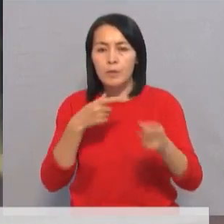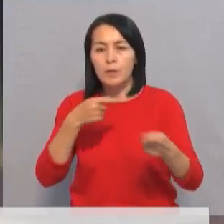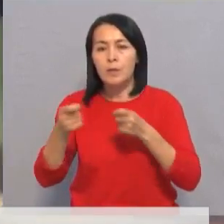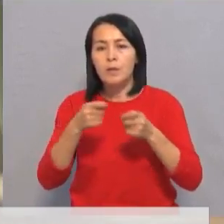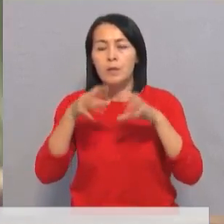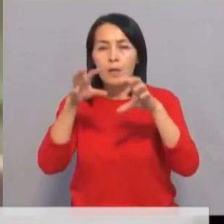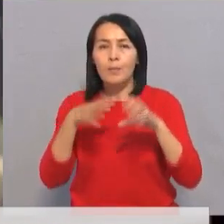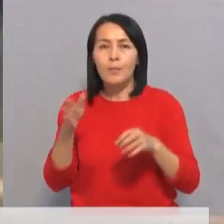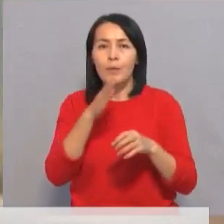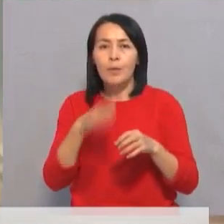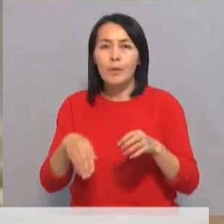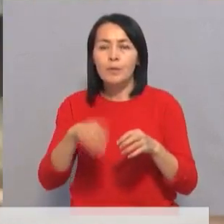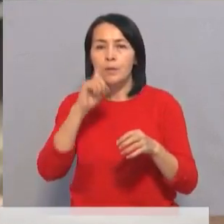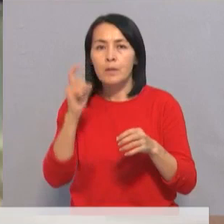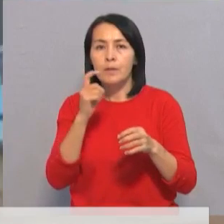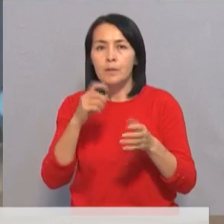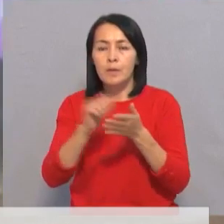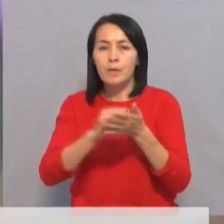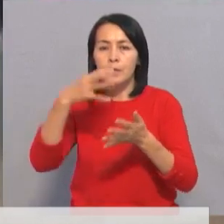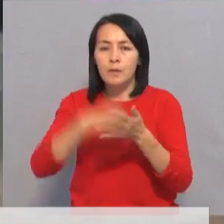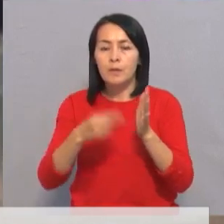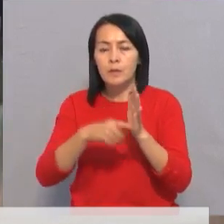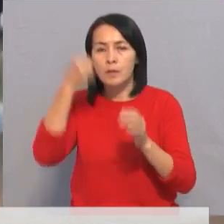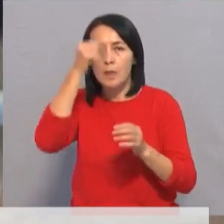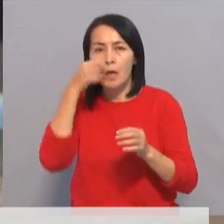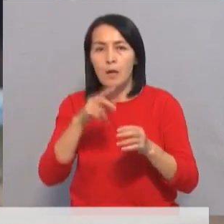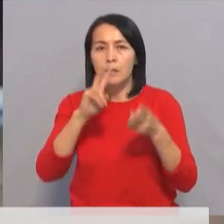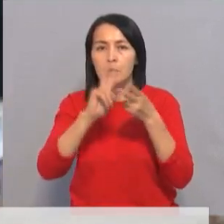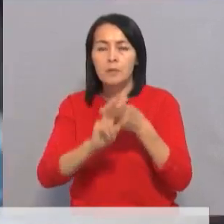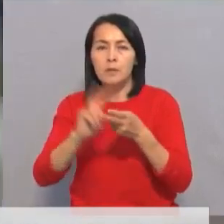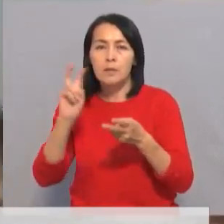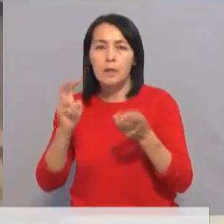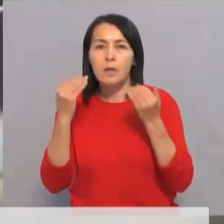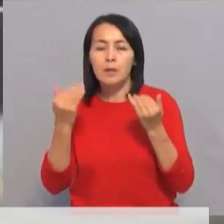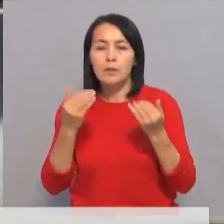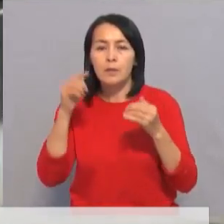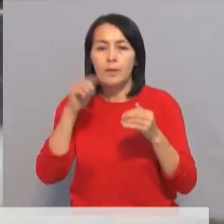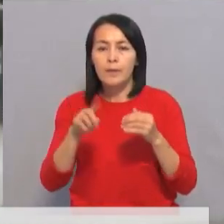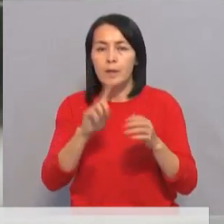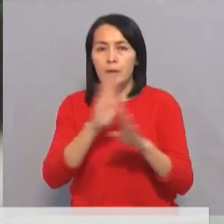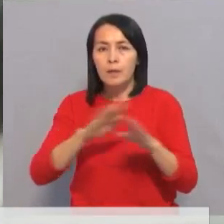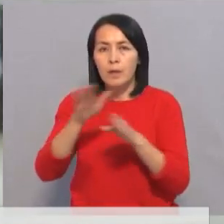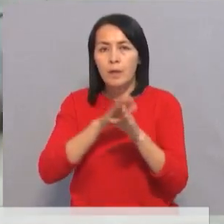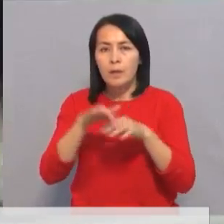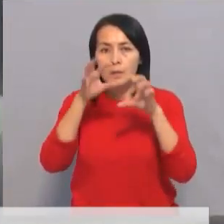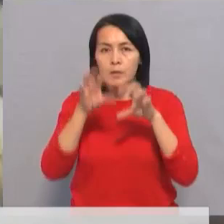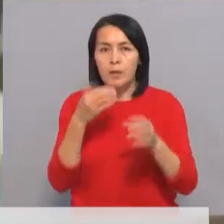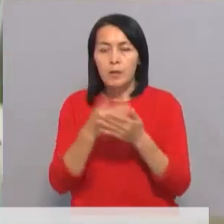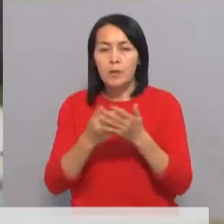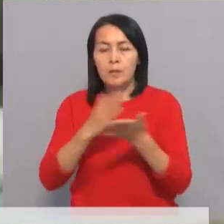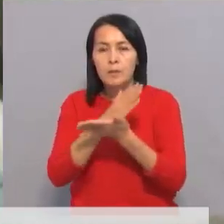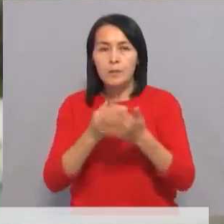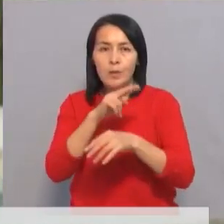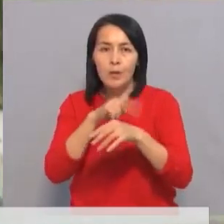административных правонарушениях, он лишен водительских прав на 7 лет и взят под адмарест. Кроме того, за невыполнение законного требования